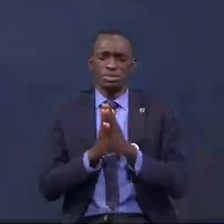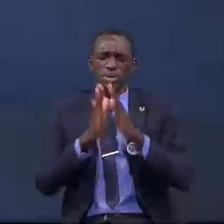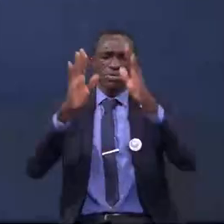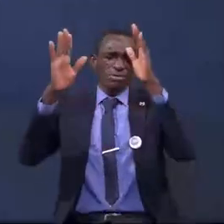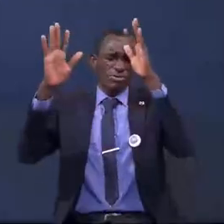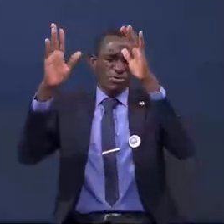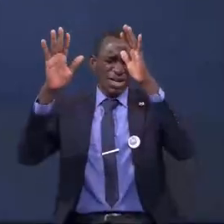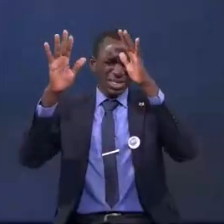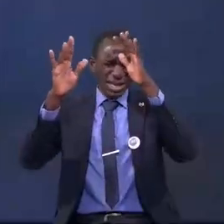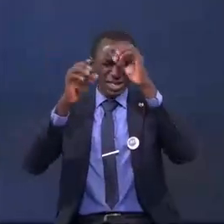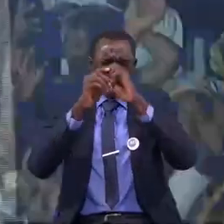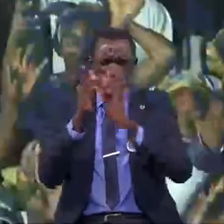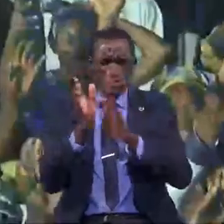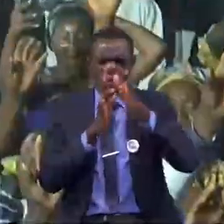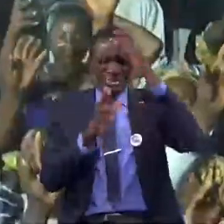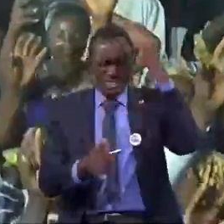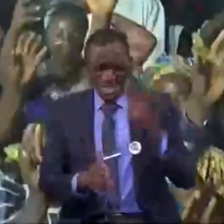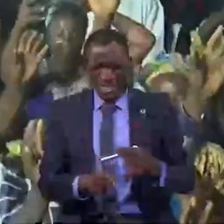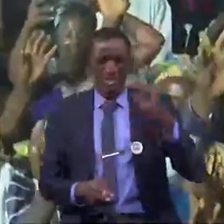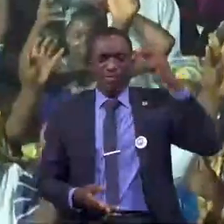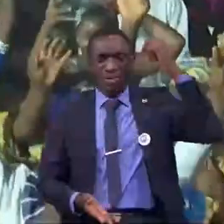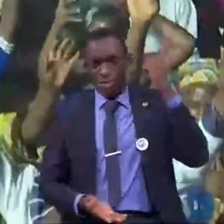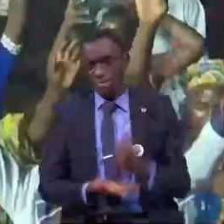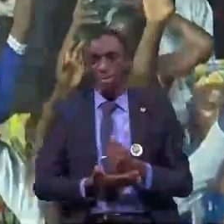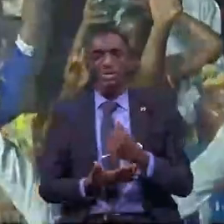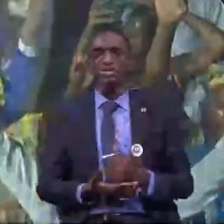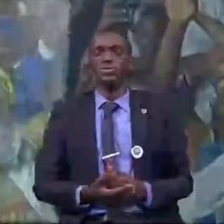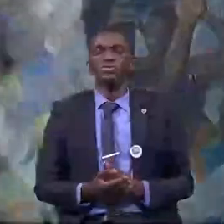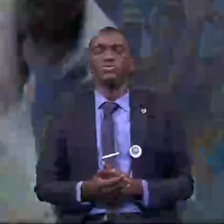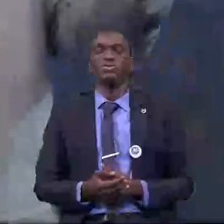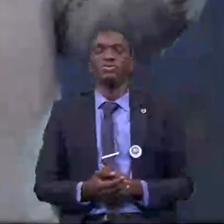Père, au nom de Jésus.